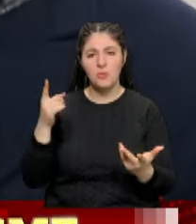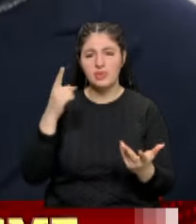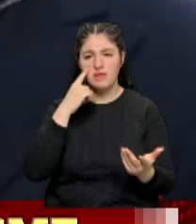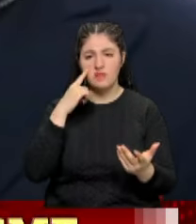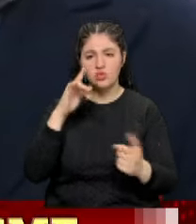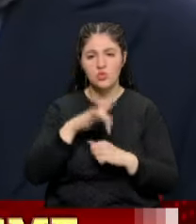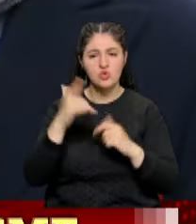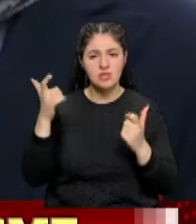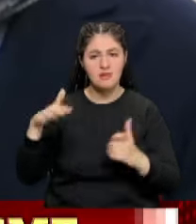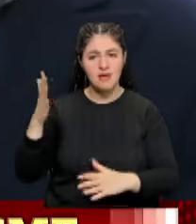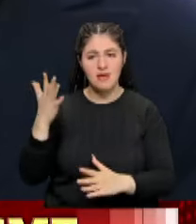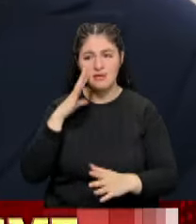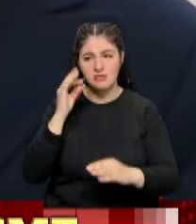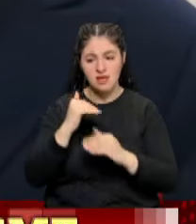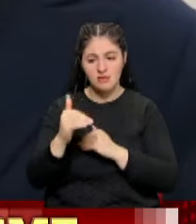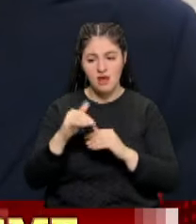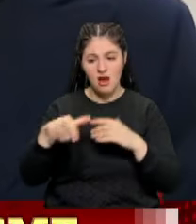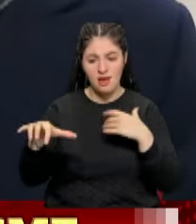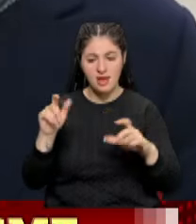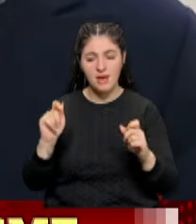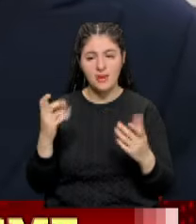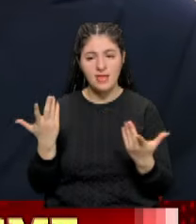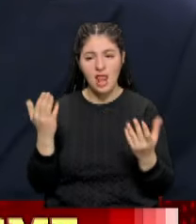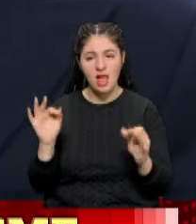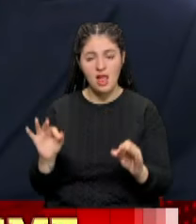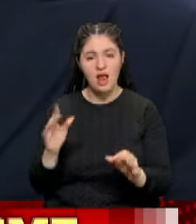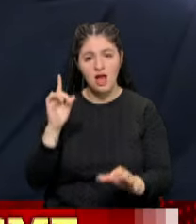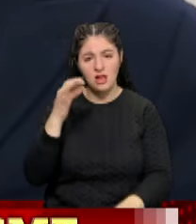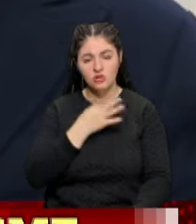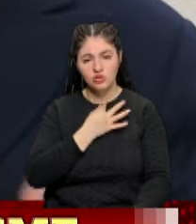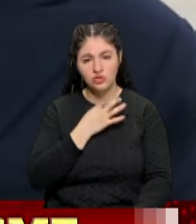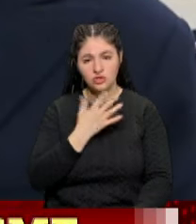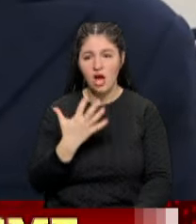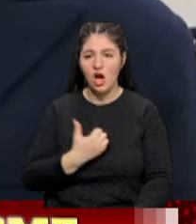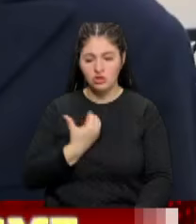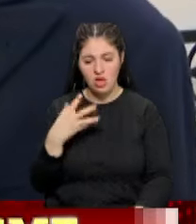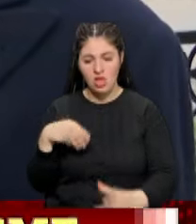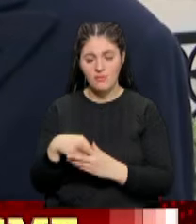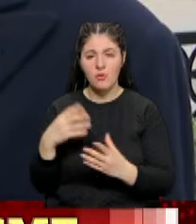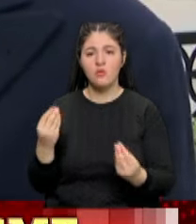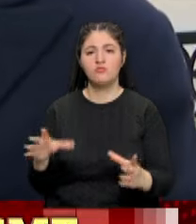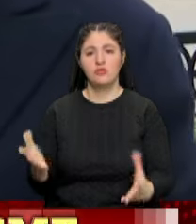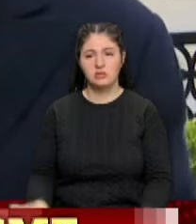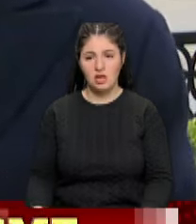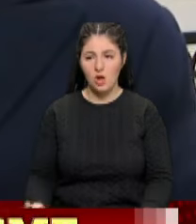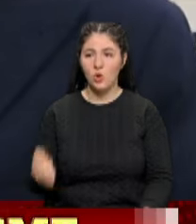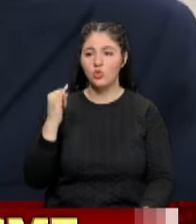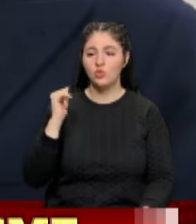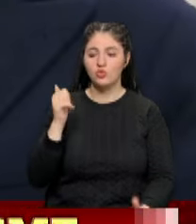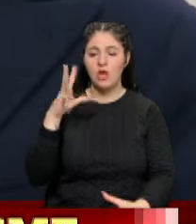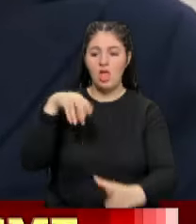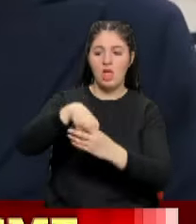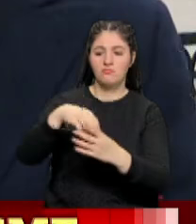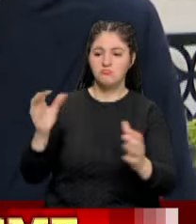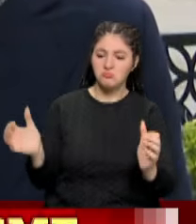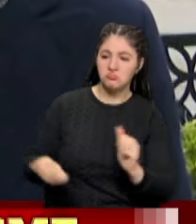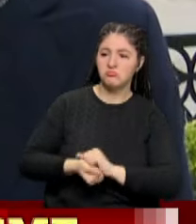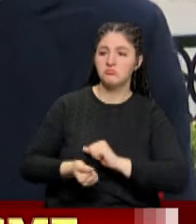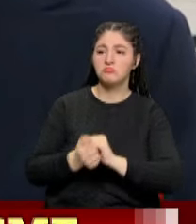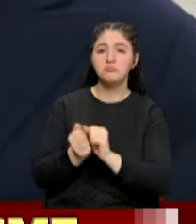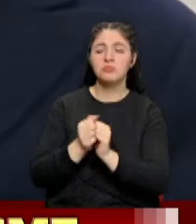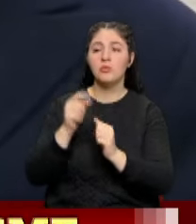bu ülke. Ya insanın ayırt etmekle nereye varacağız Allah aşkına? Acı da bütünleşemiyorsak, kötü günde bütünleşemiyorsak, ya